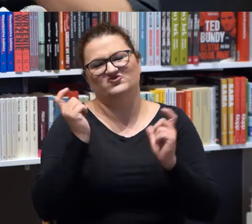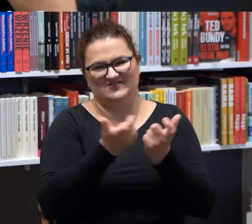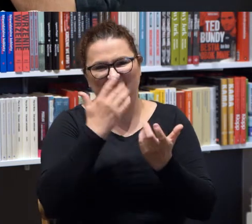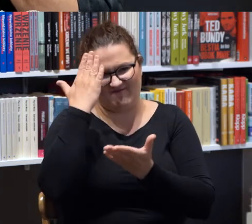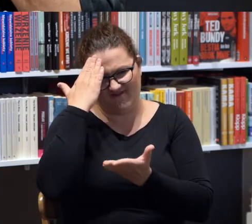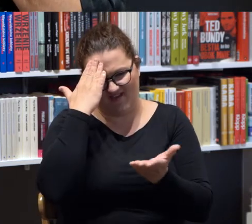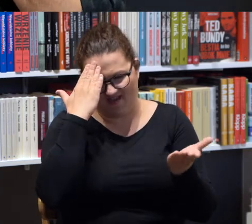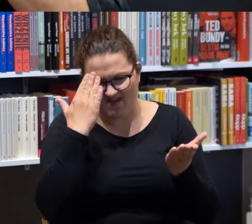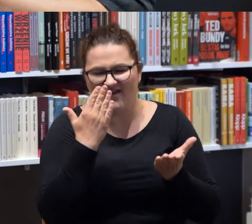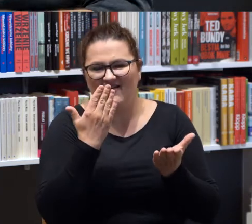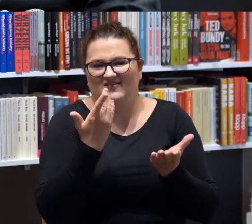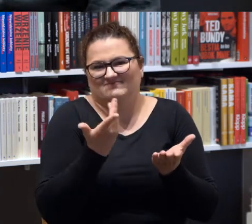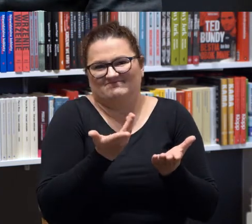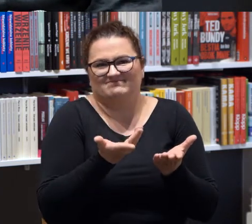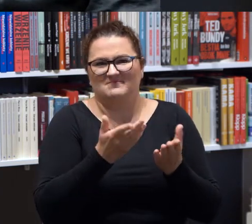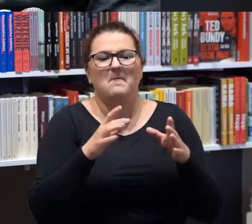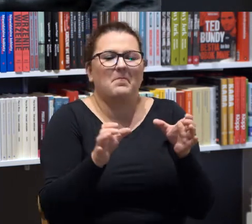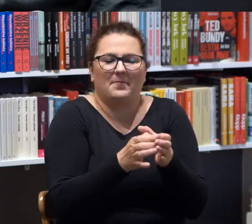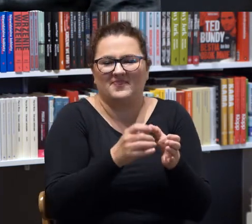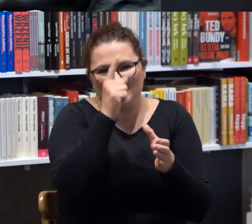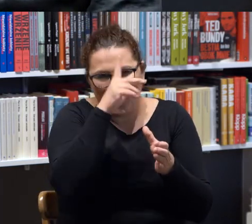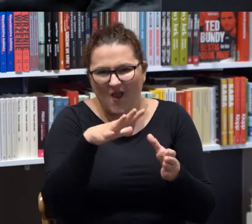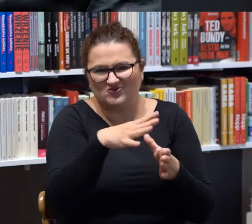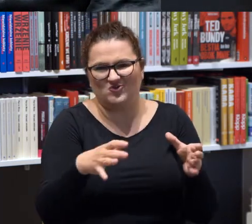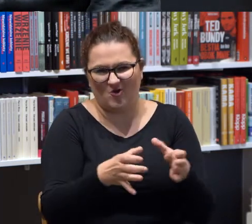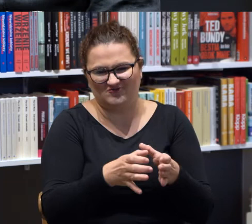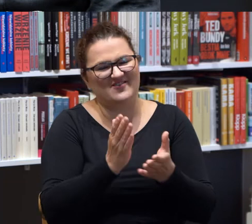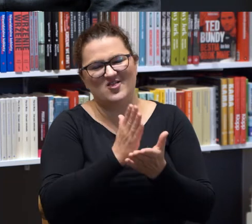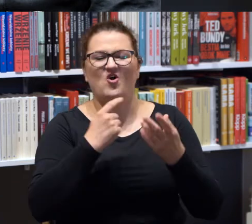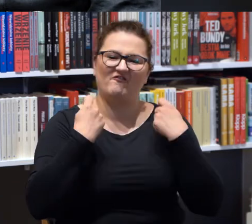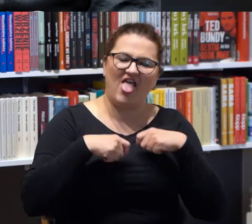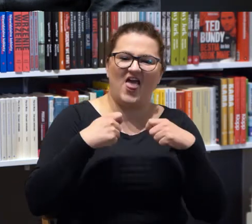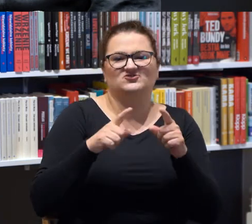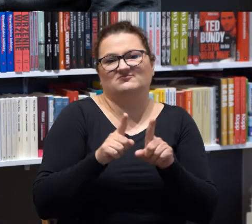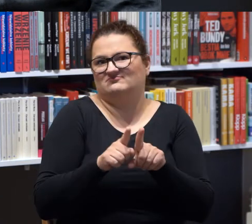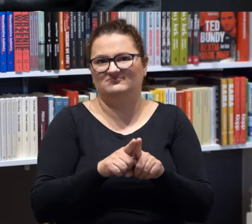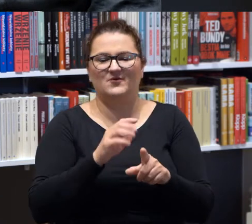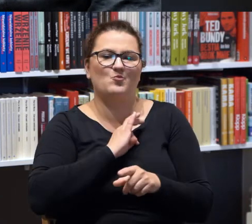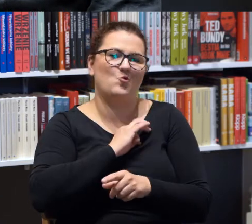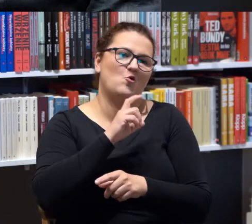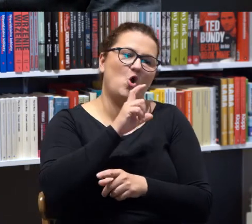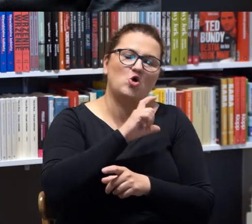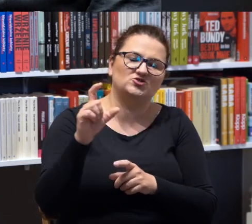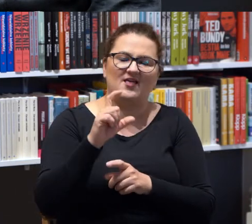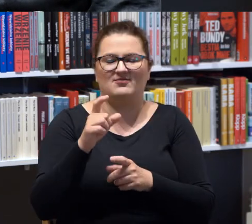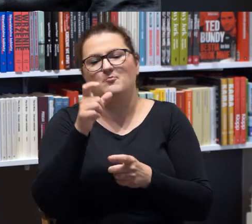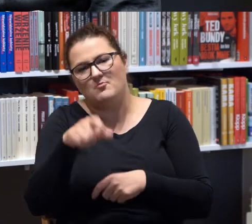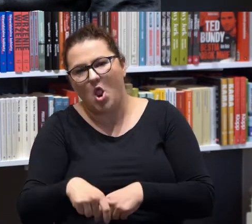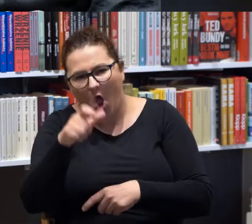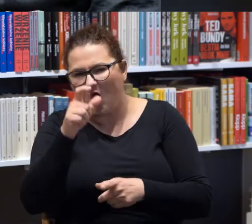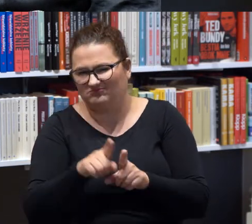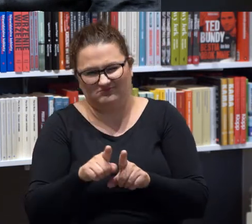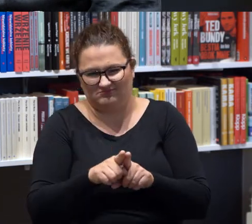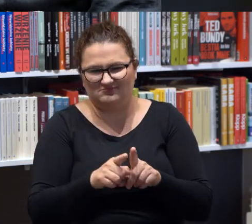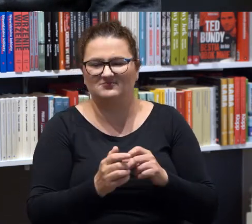dynamika po prostu istnienia małych społeczności. Nie tylko na wsiach, no, ale też na przykład na moim osiedlu czy w moim bloku. To było to samo. No i ja